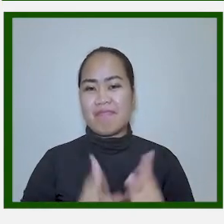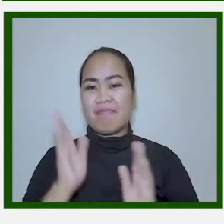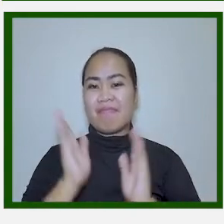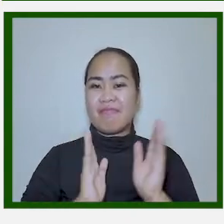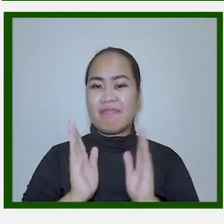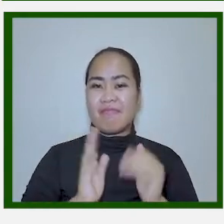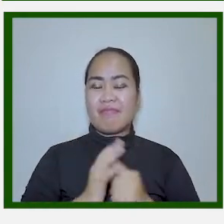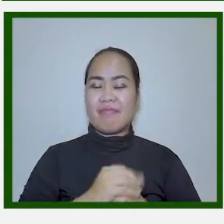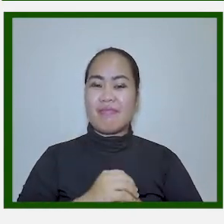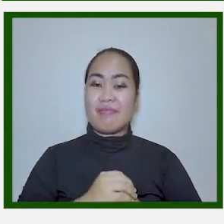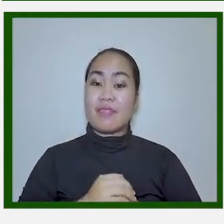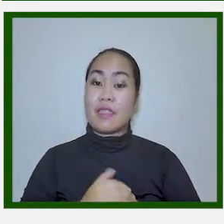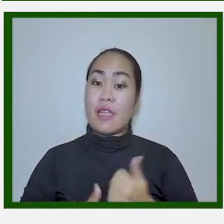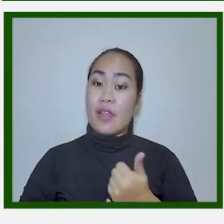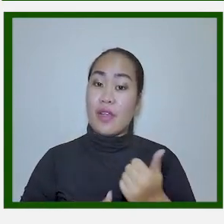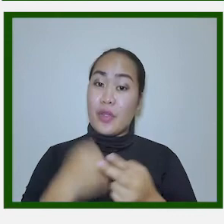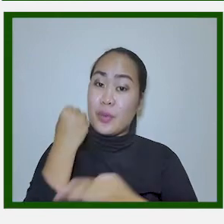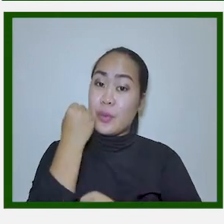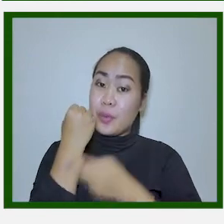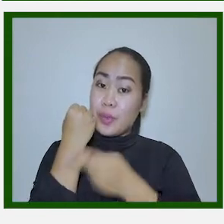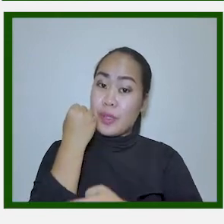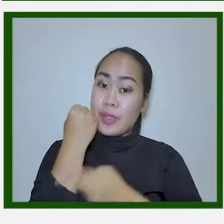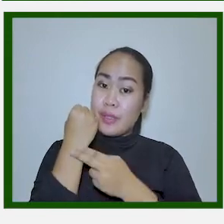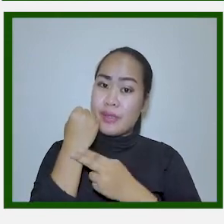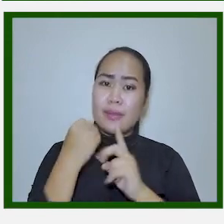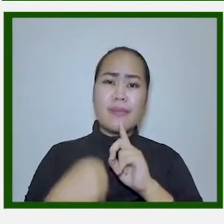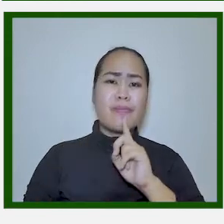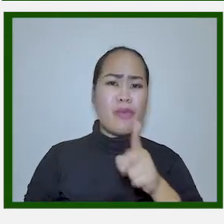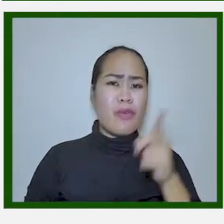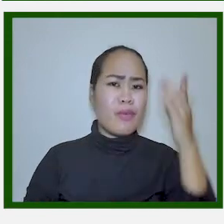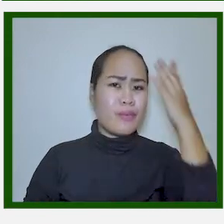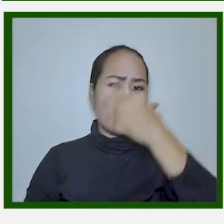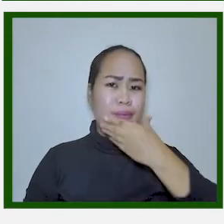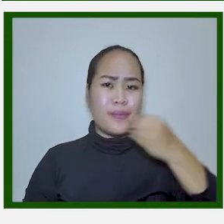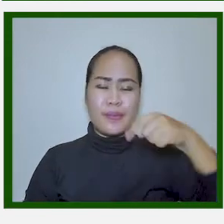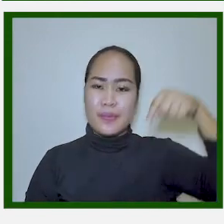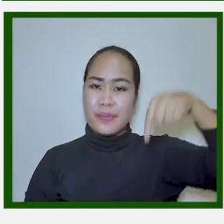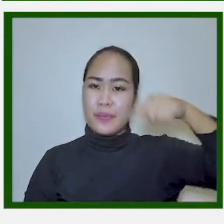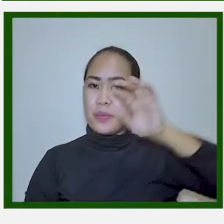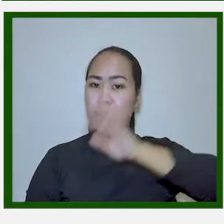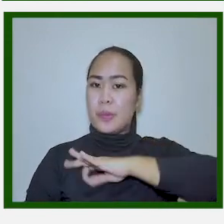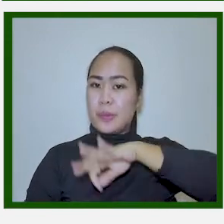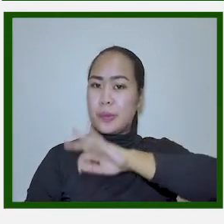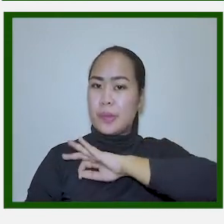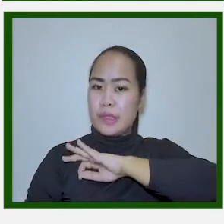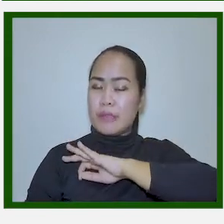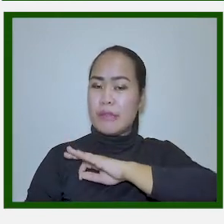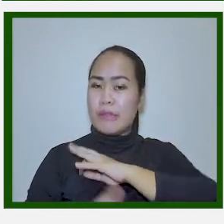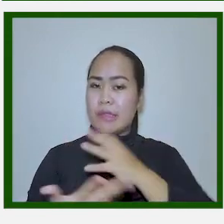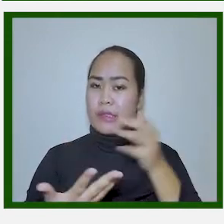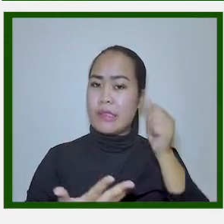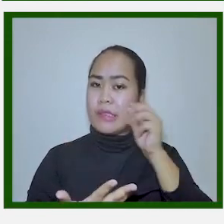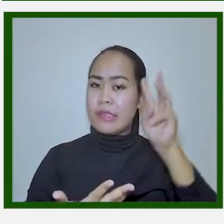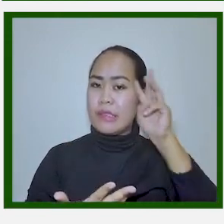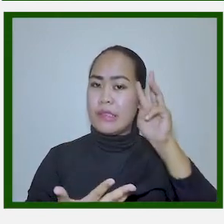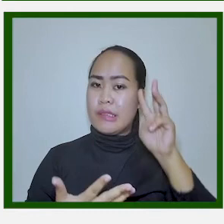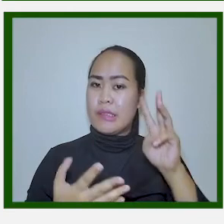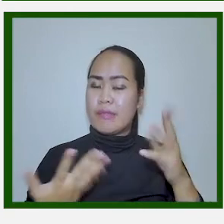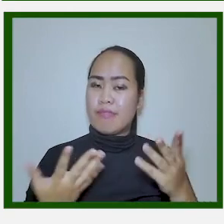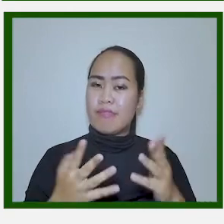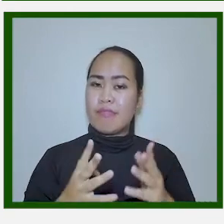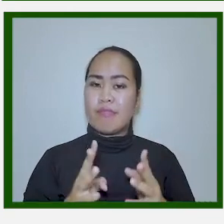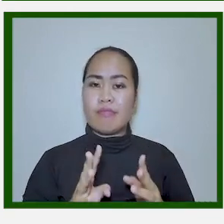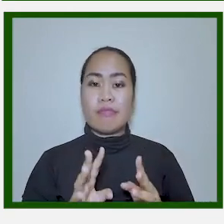decalibring hotel dito po sa ating barangay. Alam ko sila, ano na rin, magta-transition na rin yan, no, sa